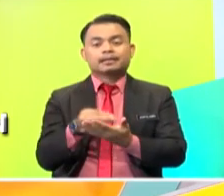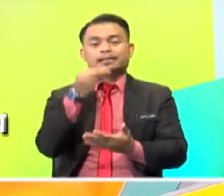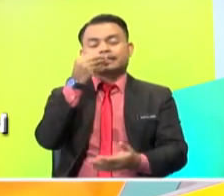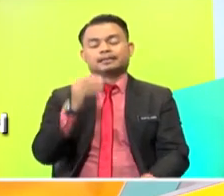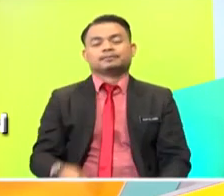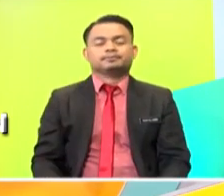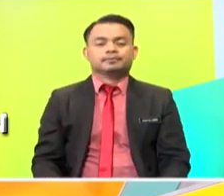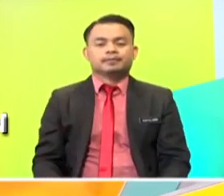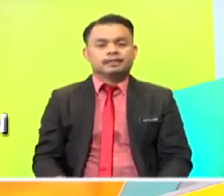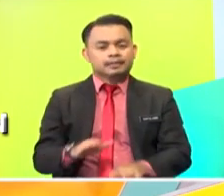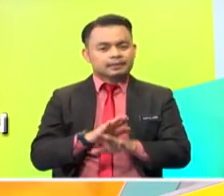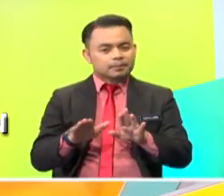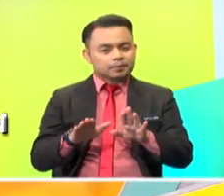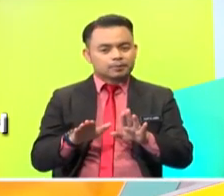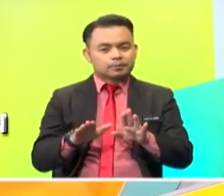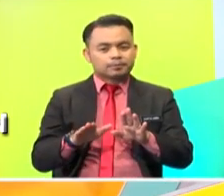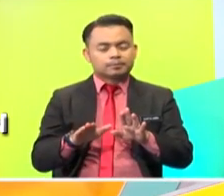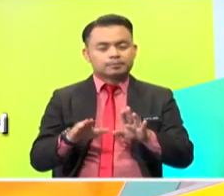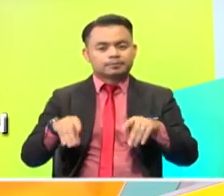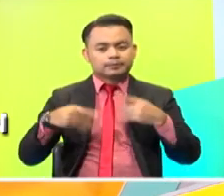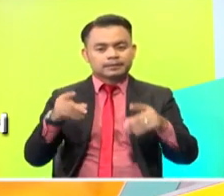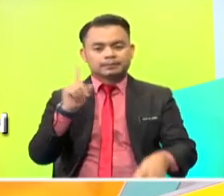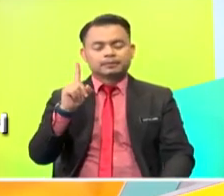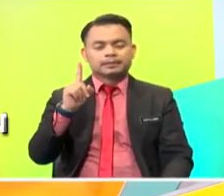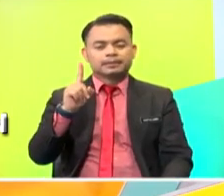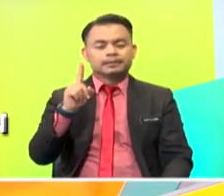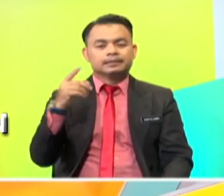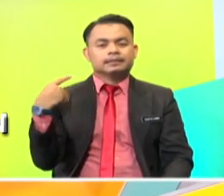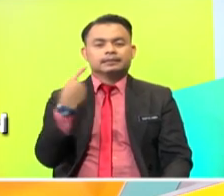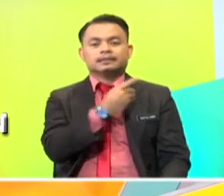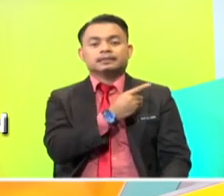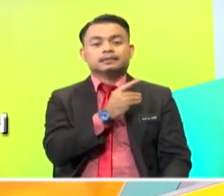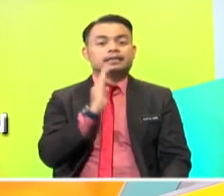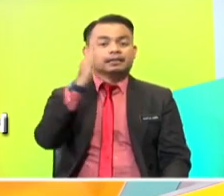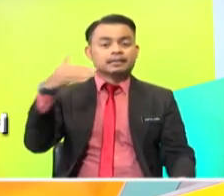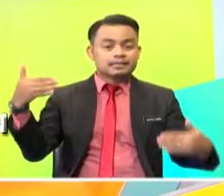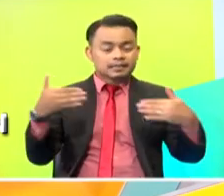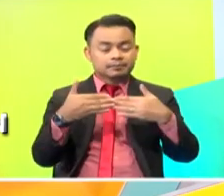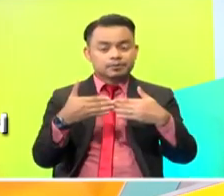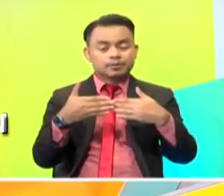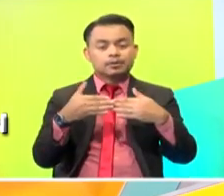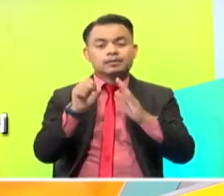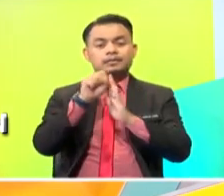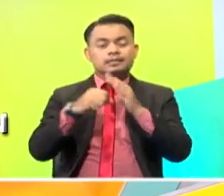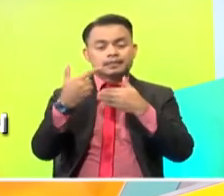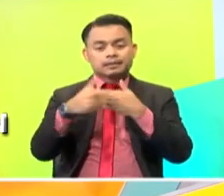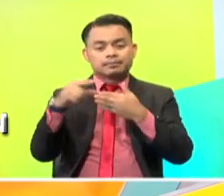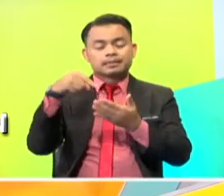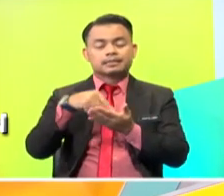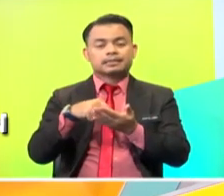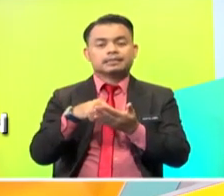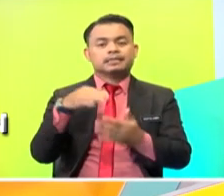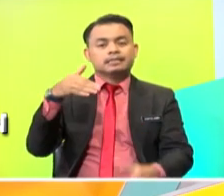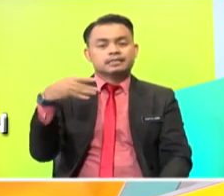jangan kemana-mana ya kita akan sambung pembelajaran kemahiran kita selepas ini dan Aceh uh sebelum